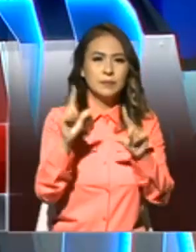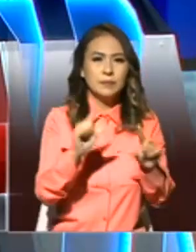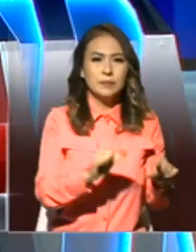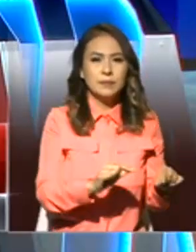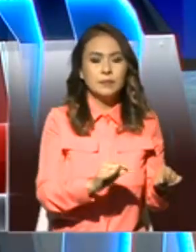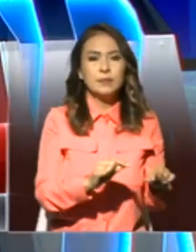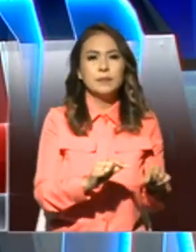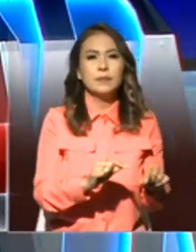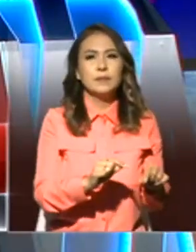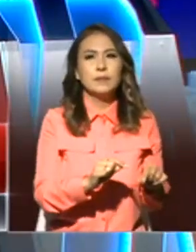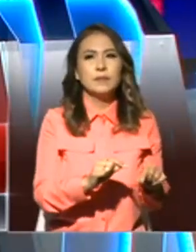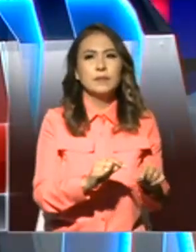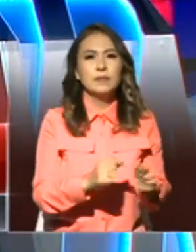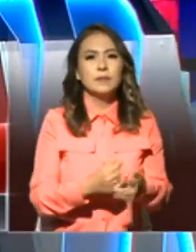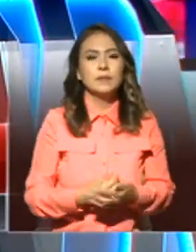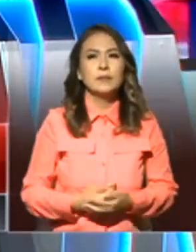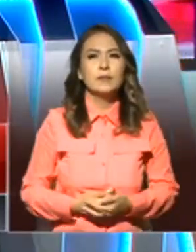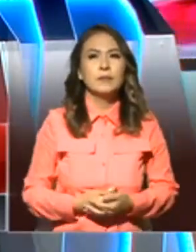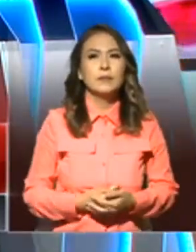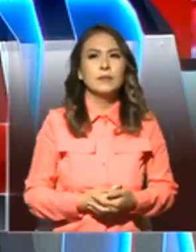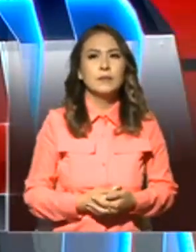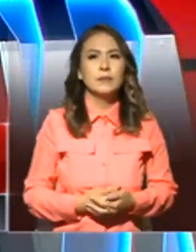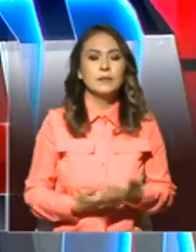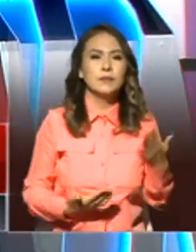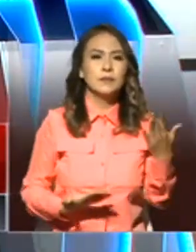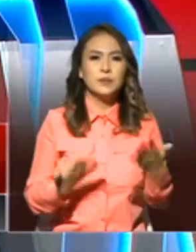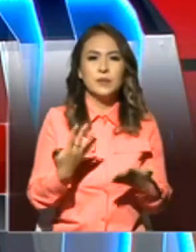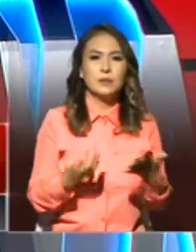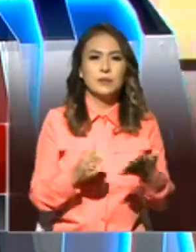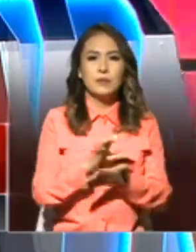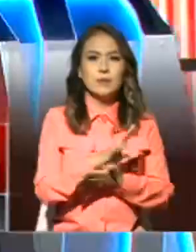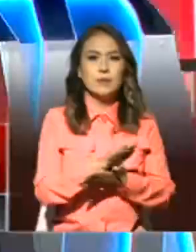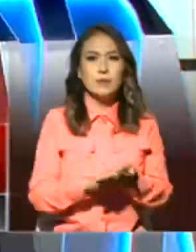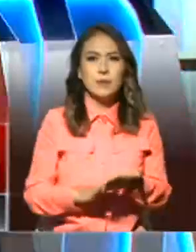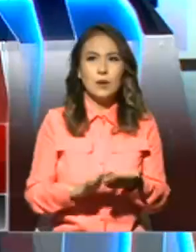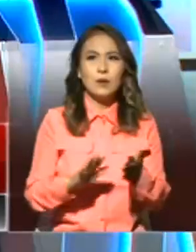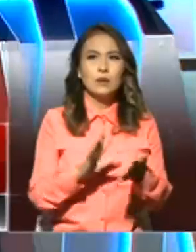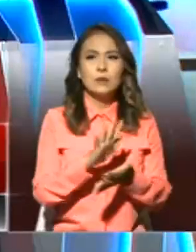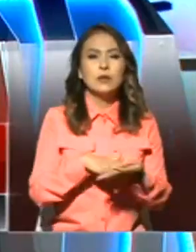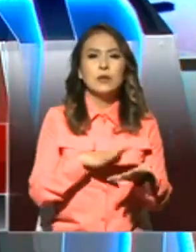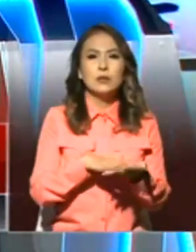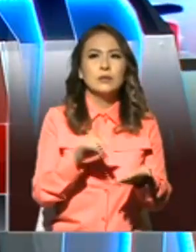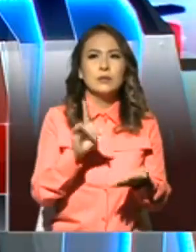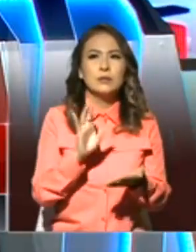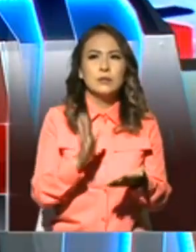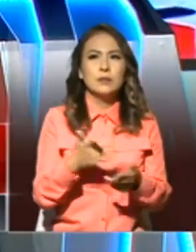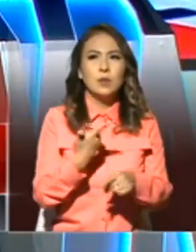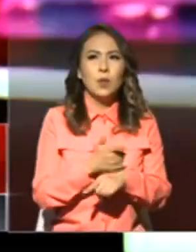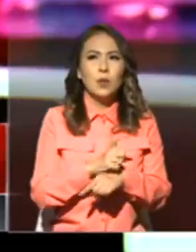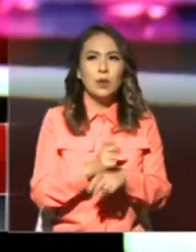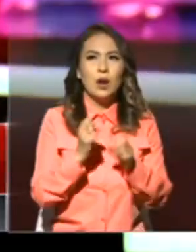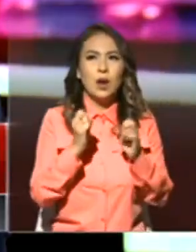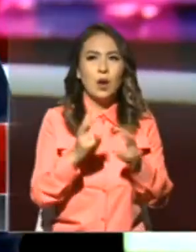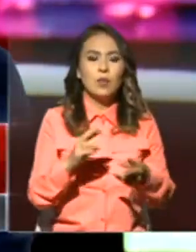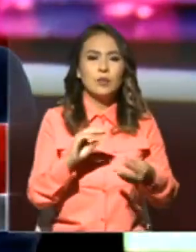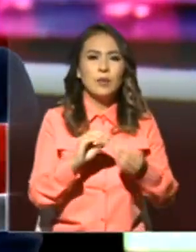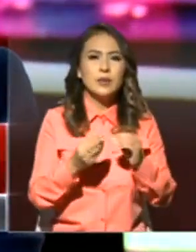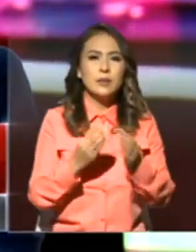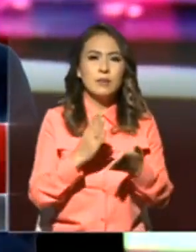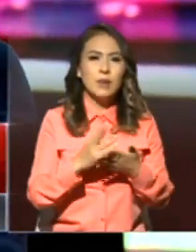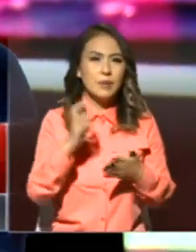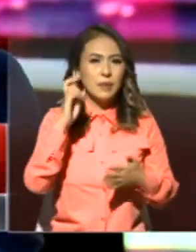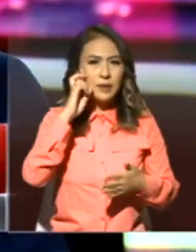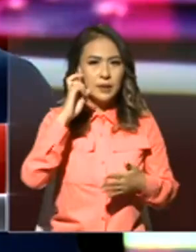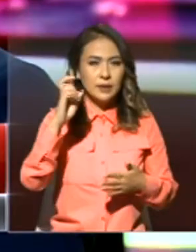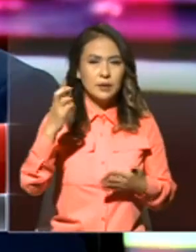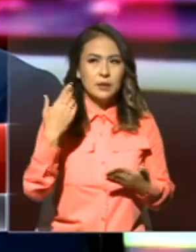бара жатыр. Ал сценарий осылай жалғаса берсе, құрылыс компаниялары кетеді. Енді қараңыз, бұл жерде өте қауіпті мәселе бар. Мемлекет деңгейінен